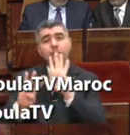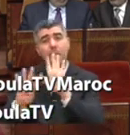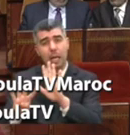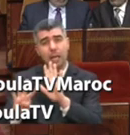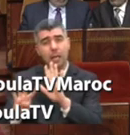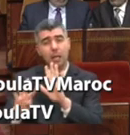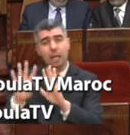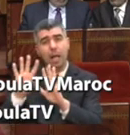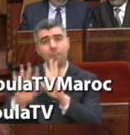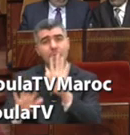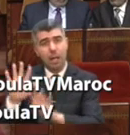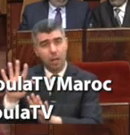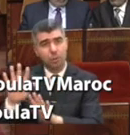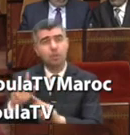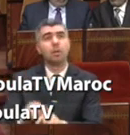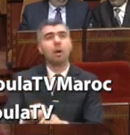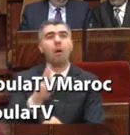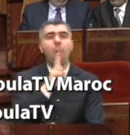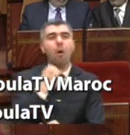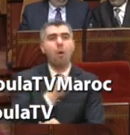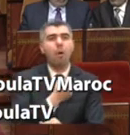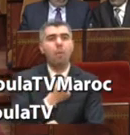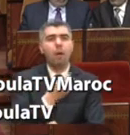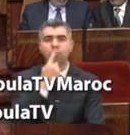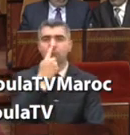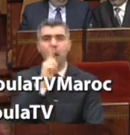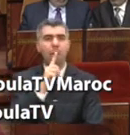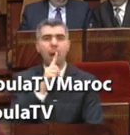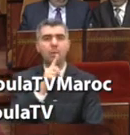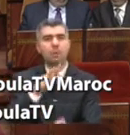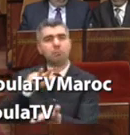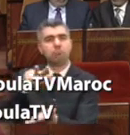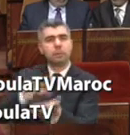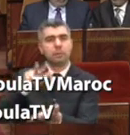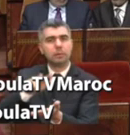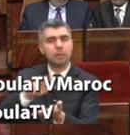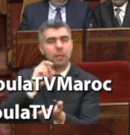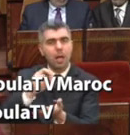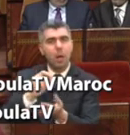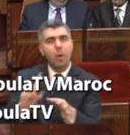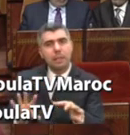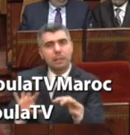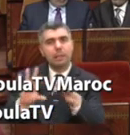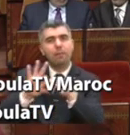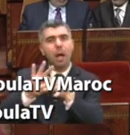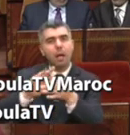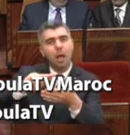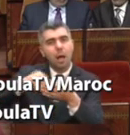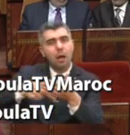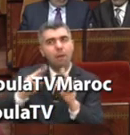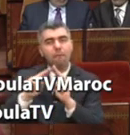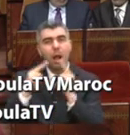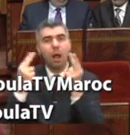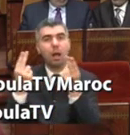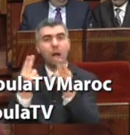بغاش يصدر، ما بغيرش الحكومة ما بغاش تصادق على هذيك الاتفاقية الدولية للمنظمة